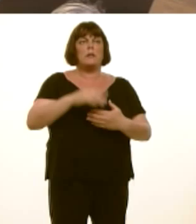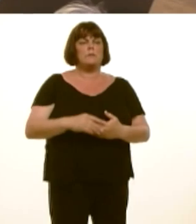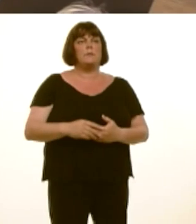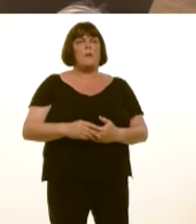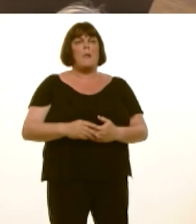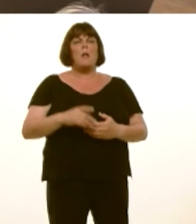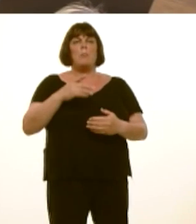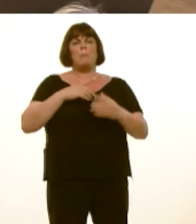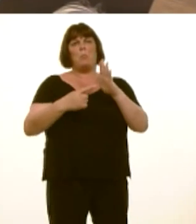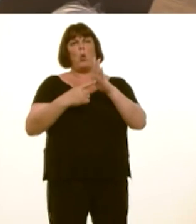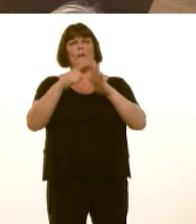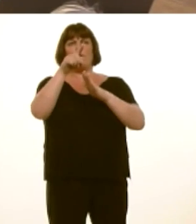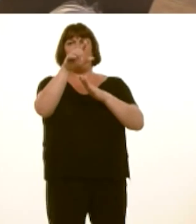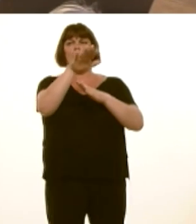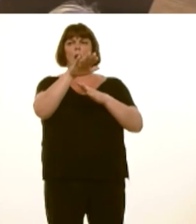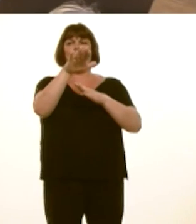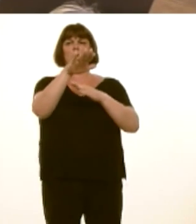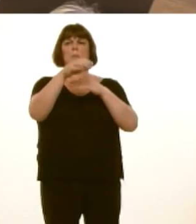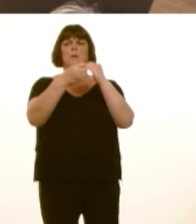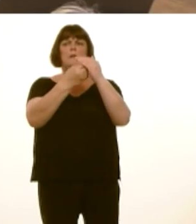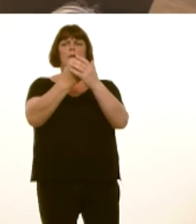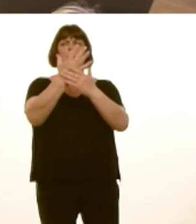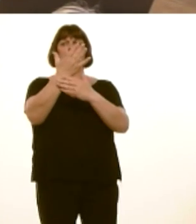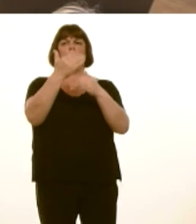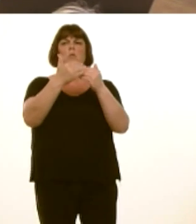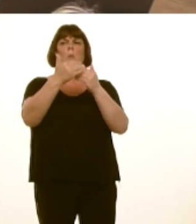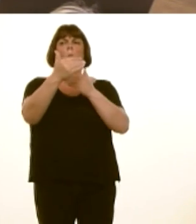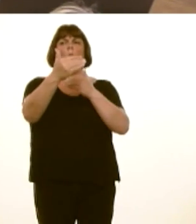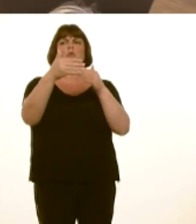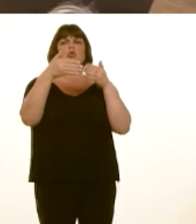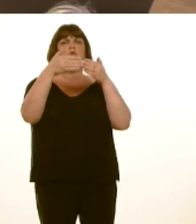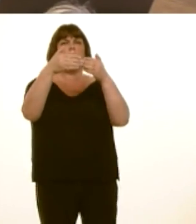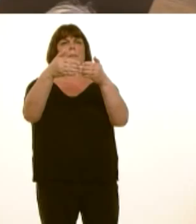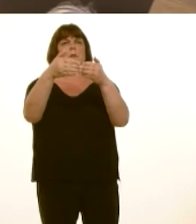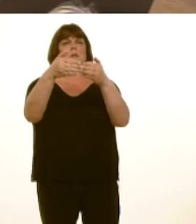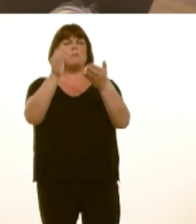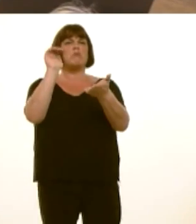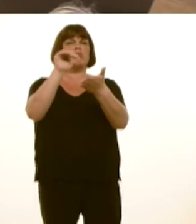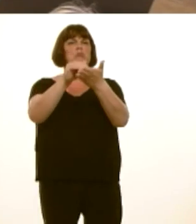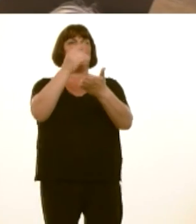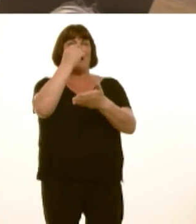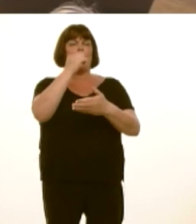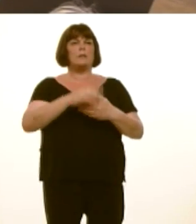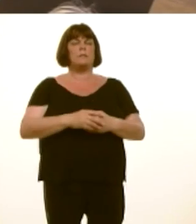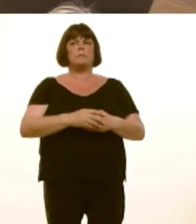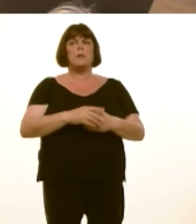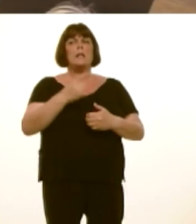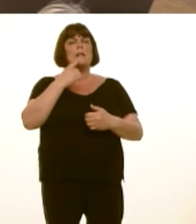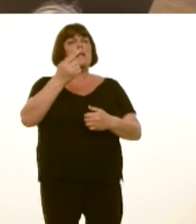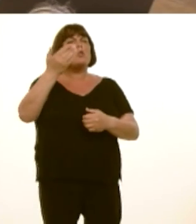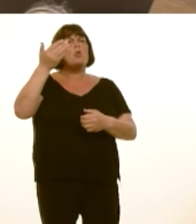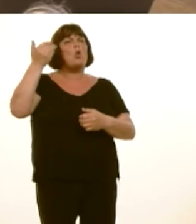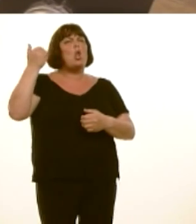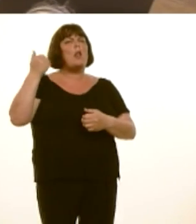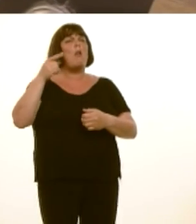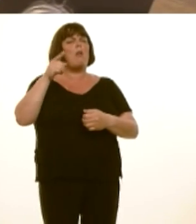yn gallu dod mewn i'r porthladd ei hunan. Fe wedi sy'n gynharach i'r ateb roes i William Powell. Ni yn ystyried beth dylai'r